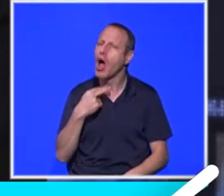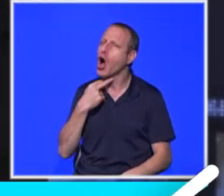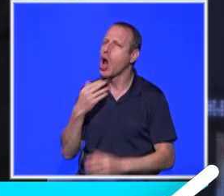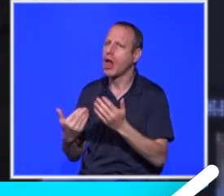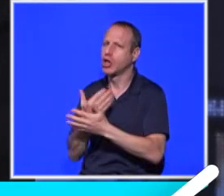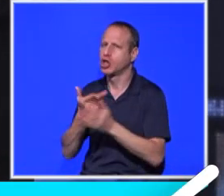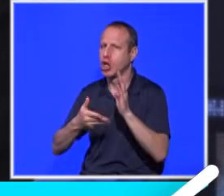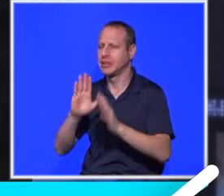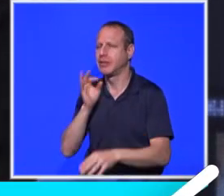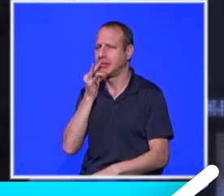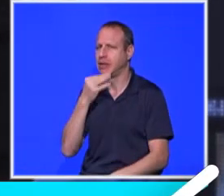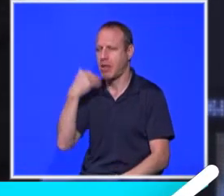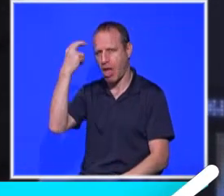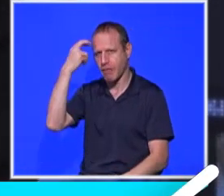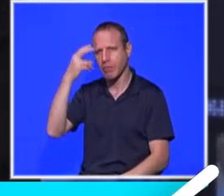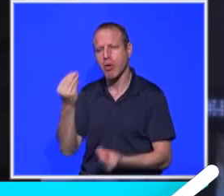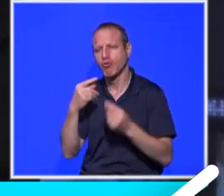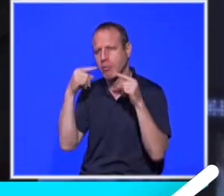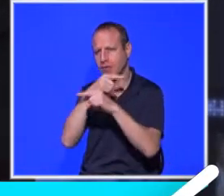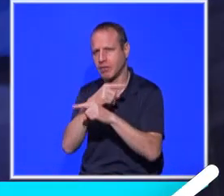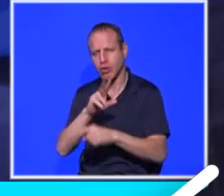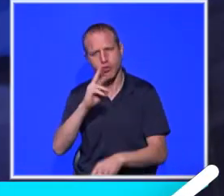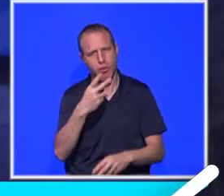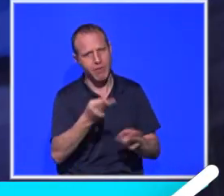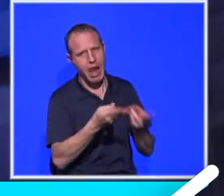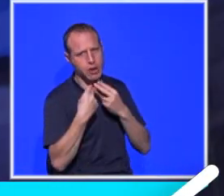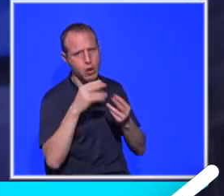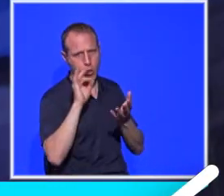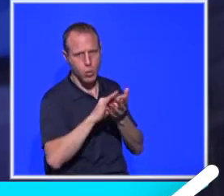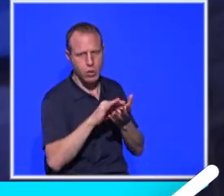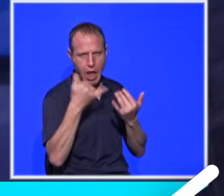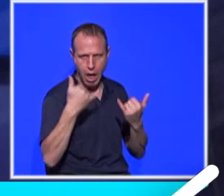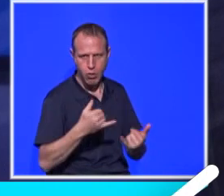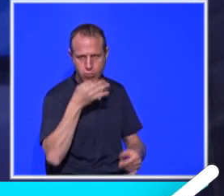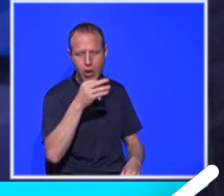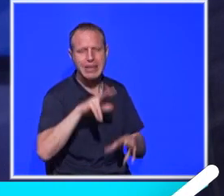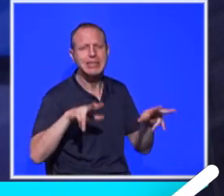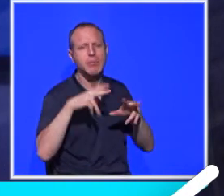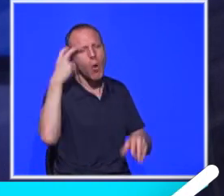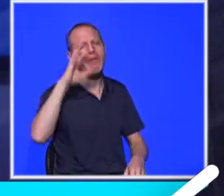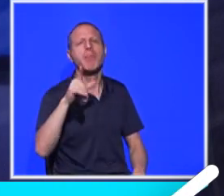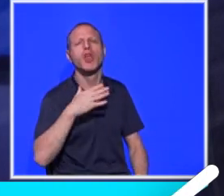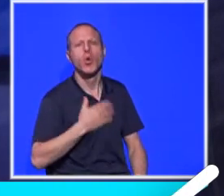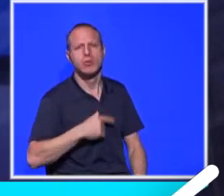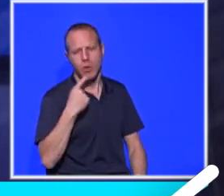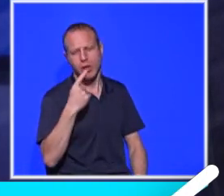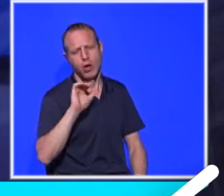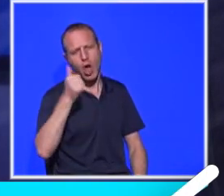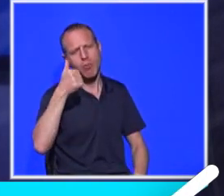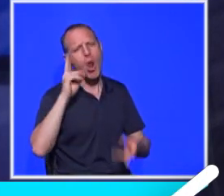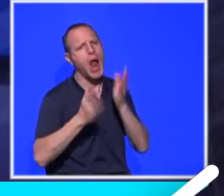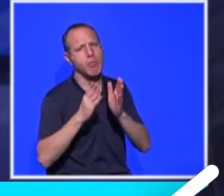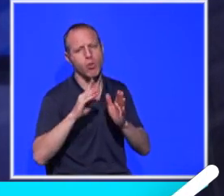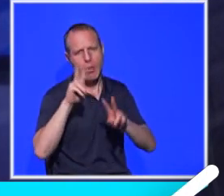הצעירים הערבים, ומשהו שמתפספס בתוך... אבל שוב לחזור לנקודה. היום תשאלי את הציבור הערבי, מה אתה רוצה? קודם כל אומר לך אלימות. תפלו